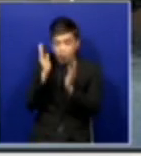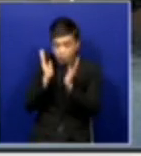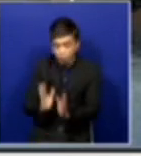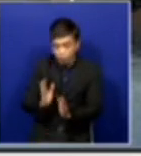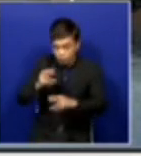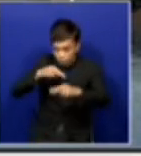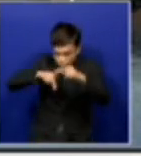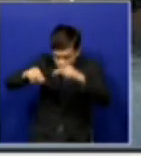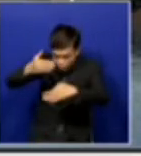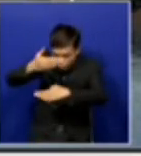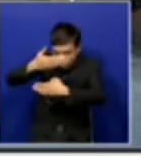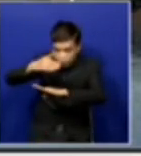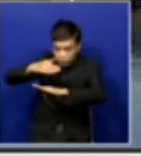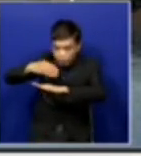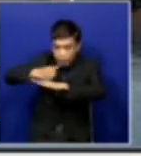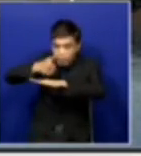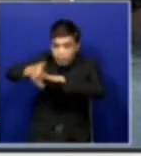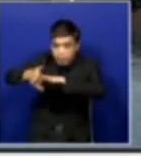ทั้งหมดประมาณ